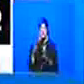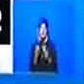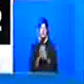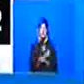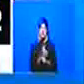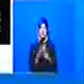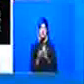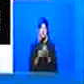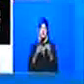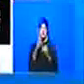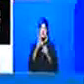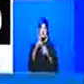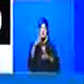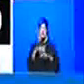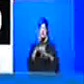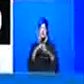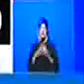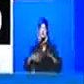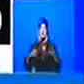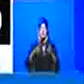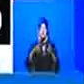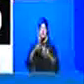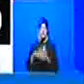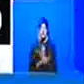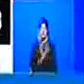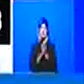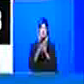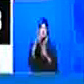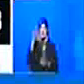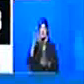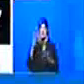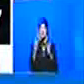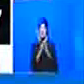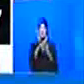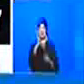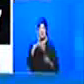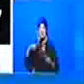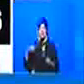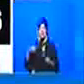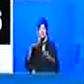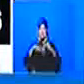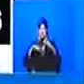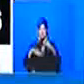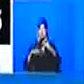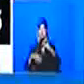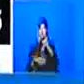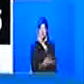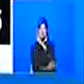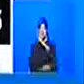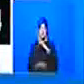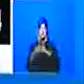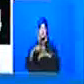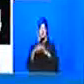di Jawa Timur, kita harus menurunkan ketimpangan, kita harus menurunkan kemiskinan di Jawa Timur. Oleh karena itu,